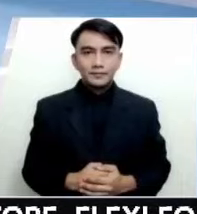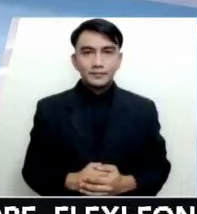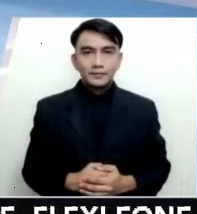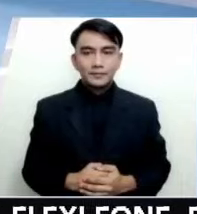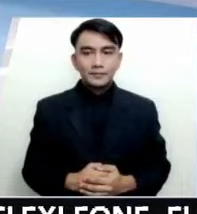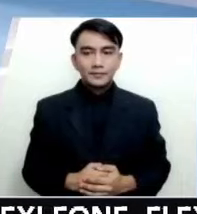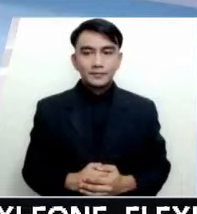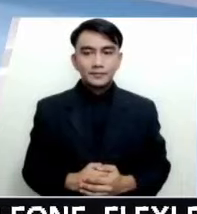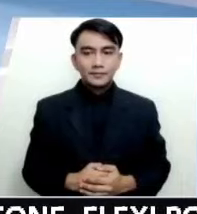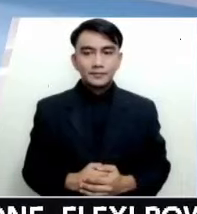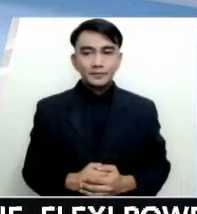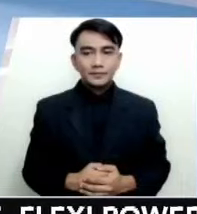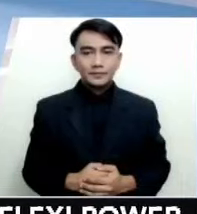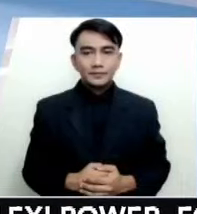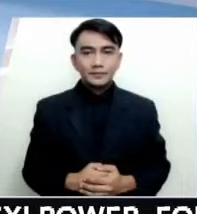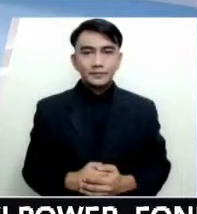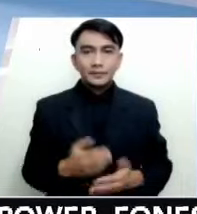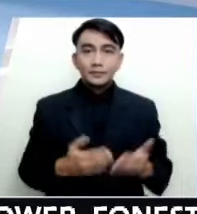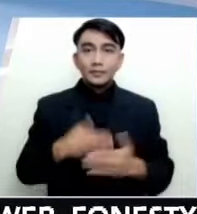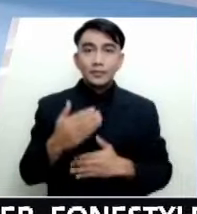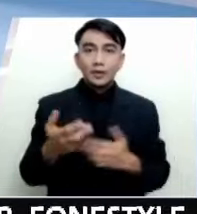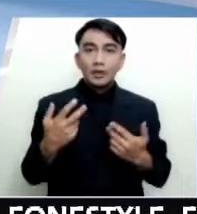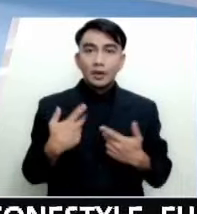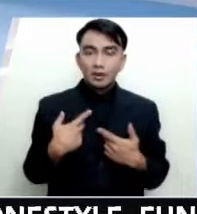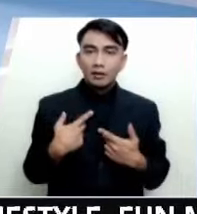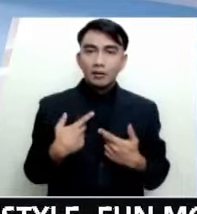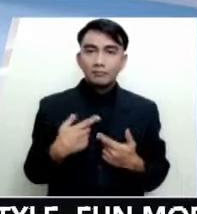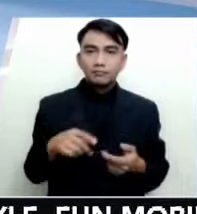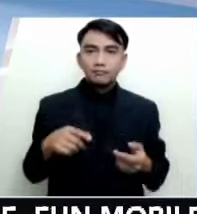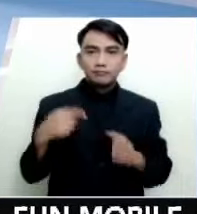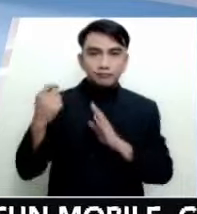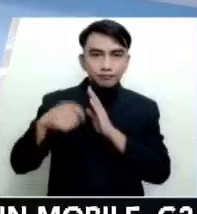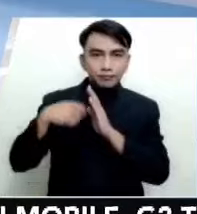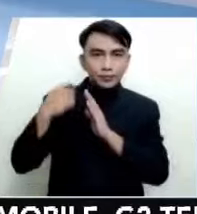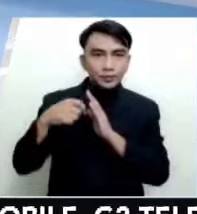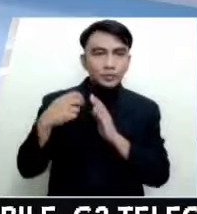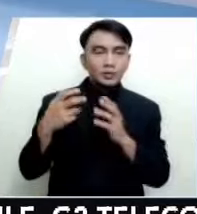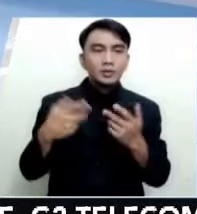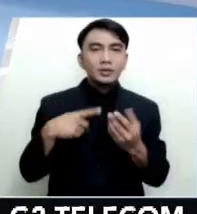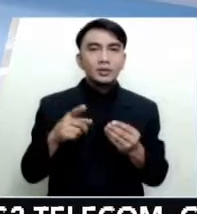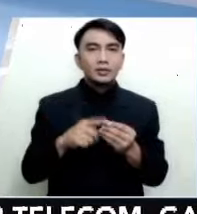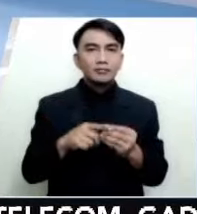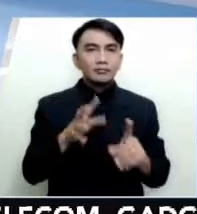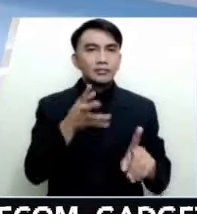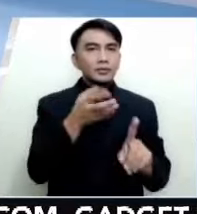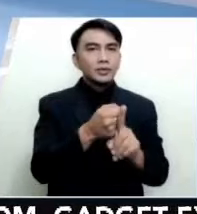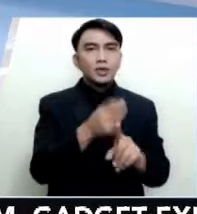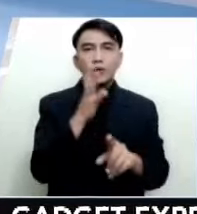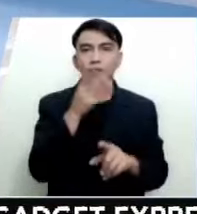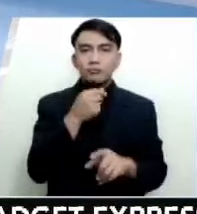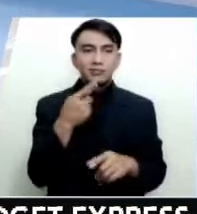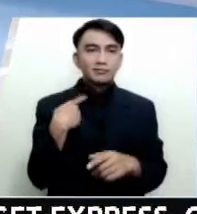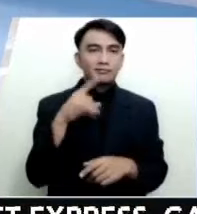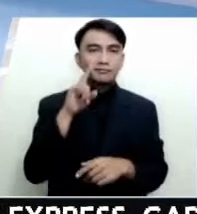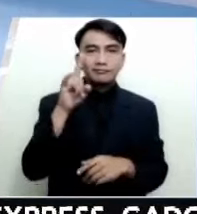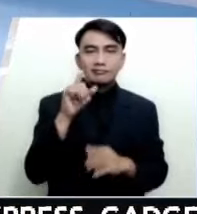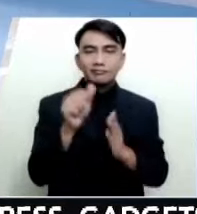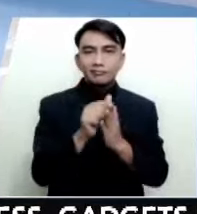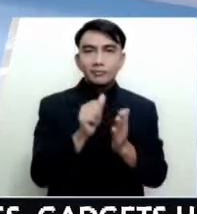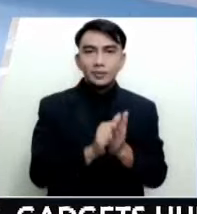Bukod sa pamamayagan ng video, patuloy pa rin ang hacker sa pag-target ng passwords sa mga social media account. Pero may panlaban daw